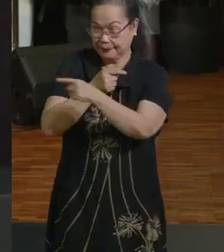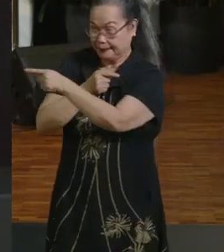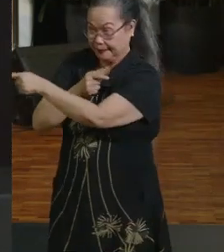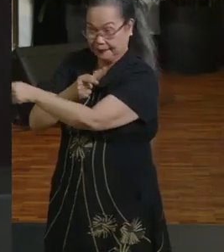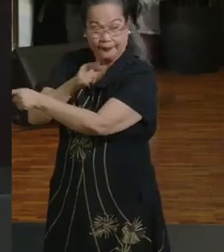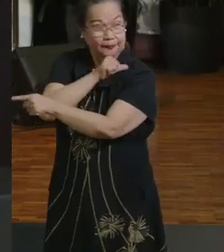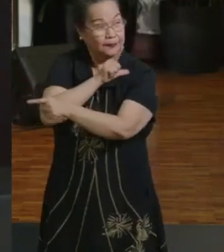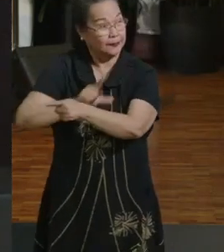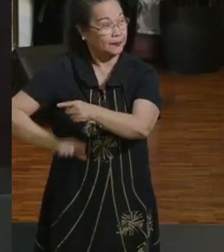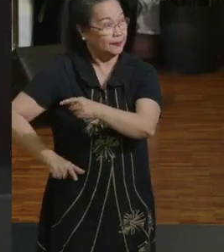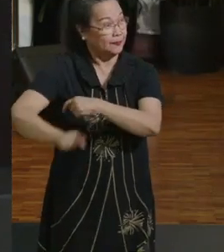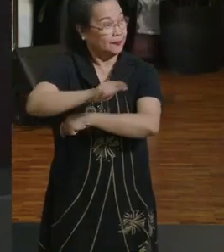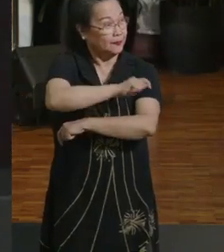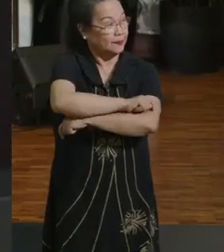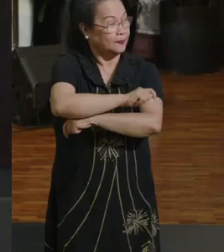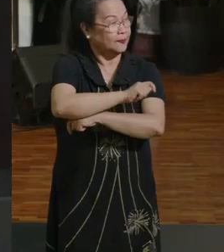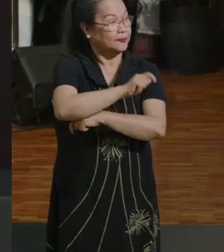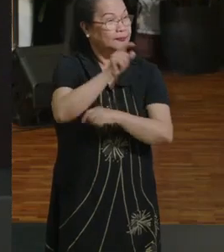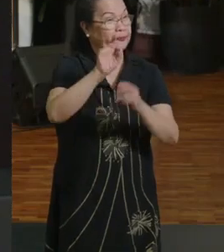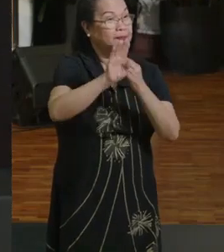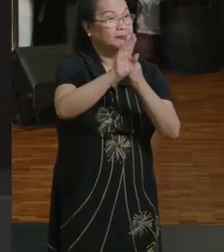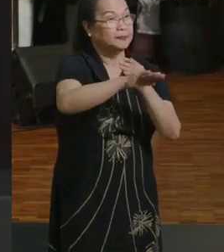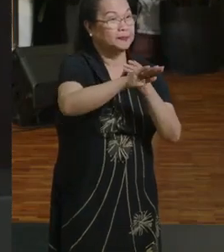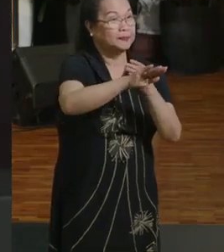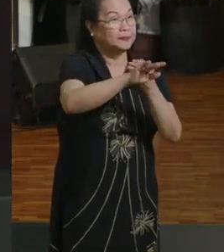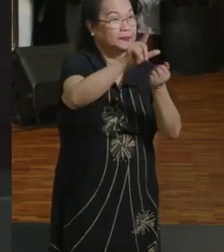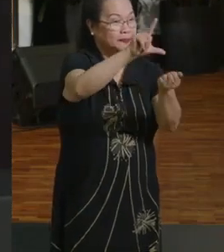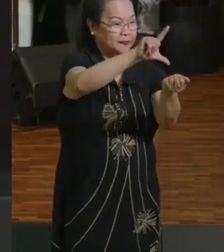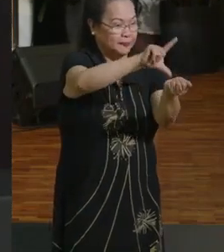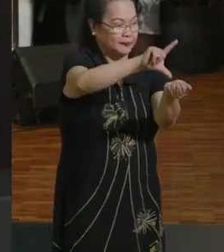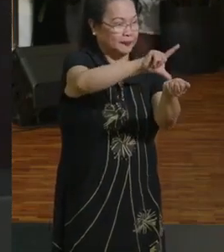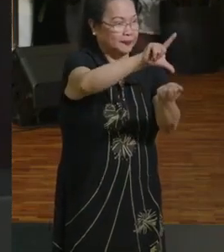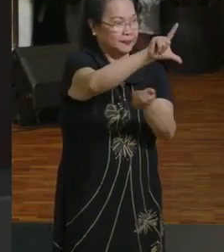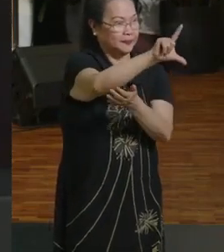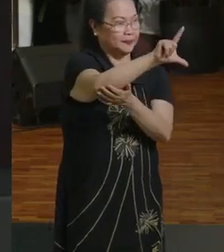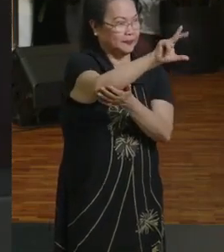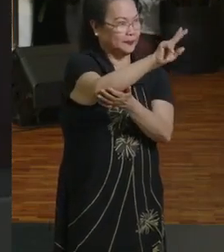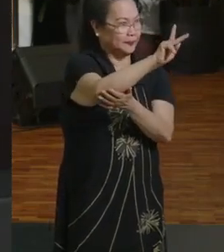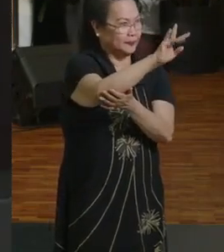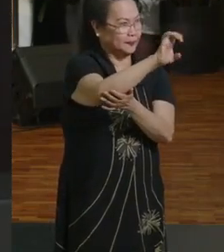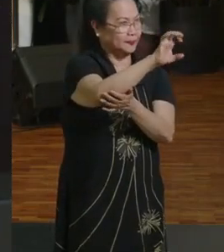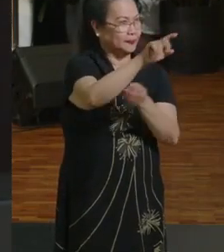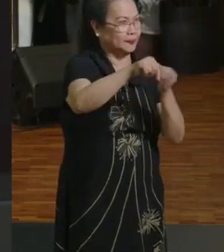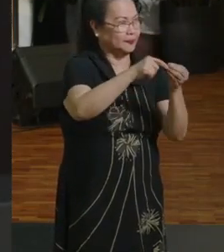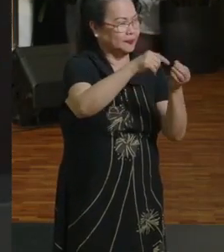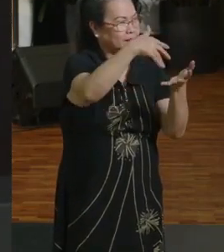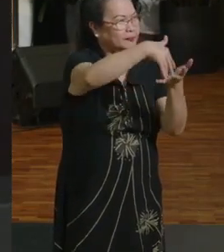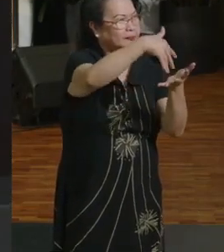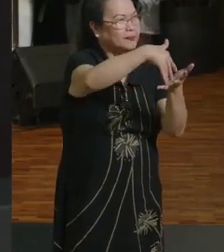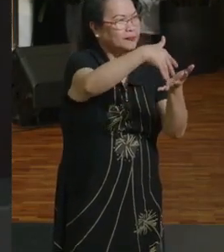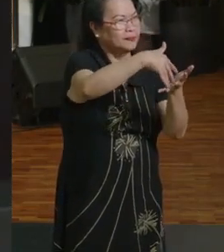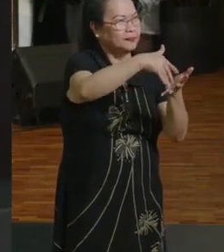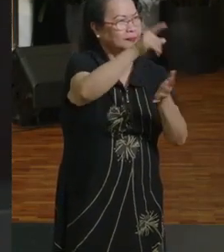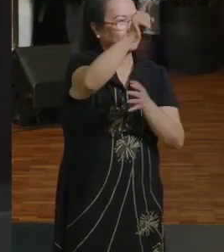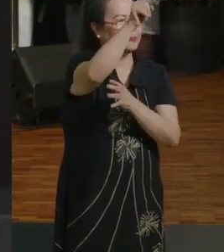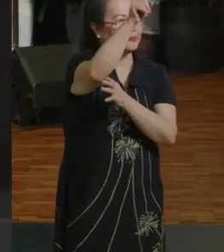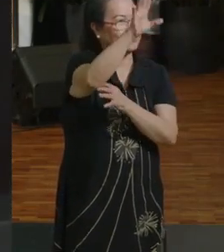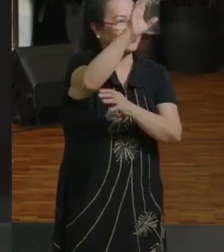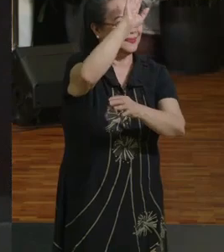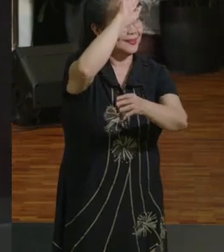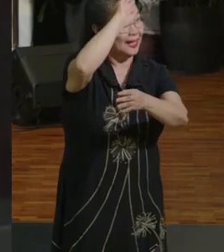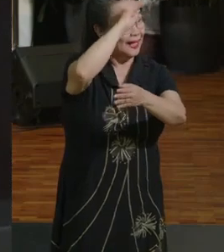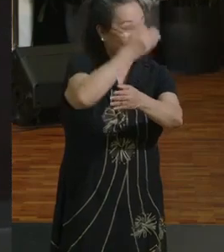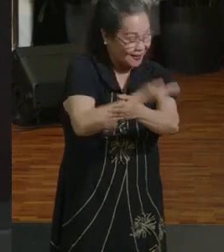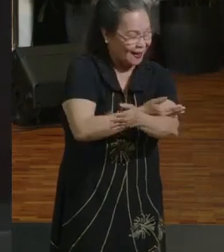tayo po ay bumabalik sa Gospel of Luke upang balikan ang ating serye na pinamagatan nating God the Son, Son